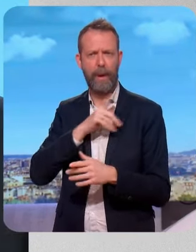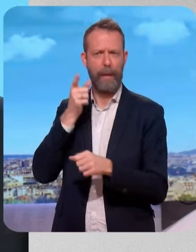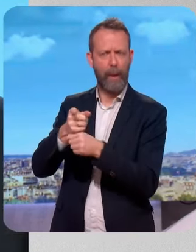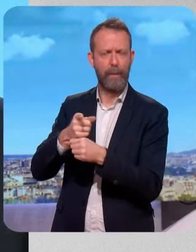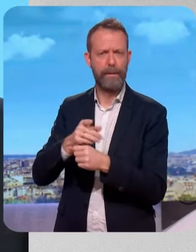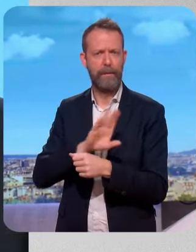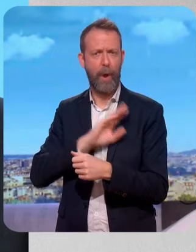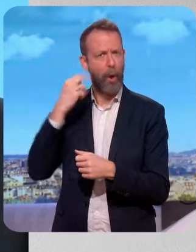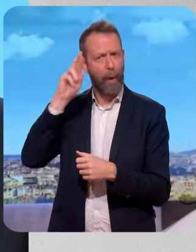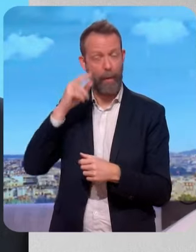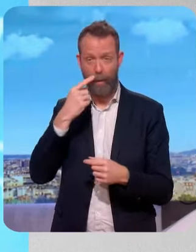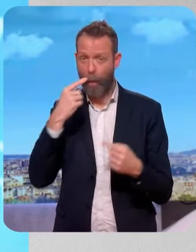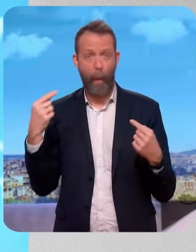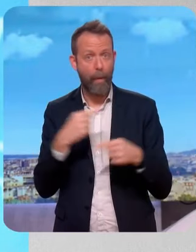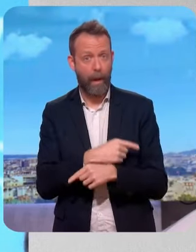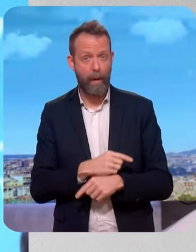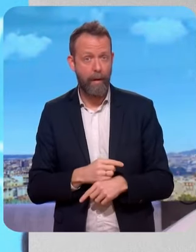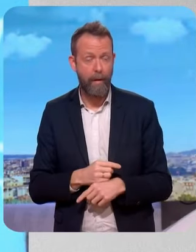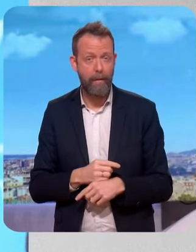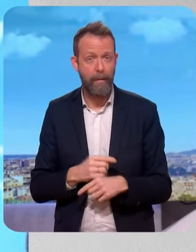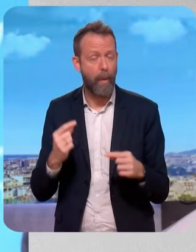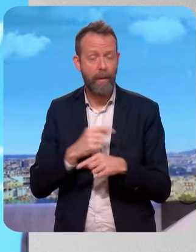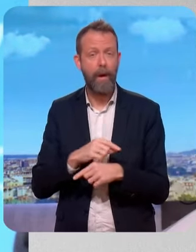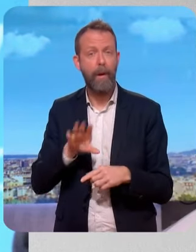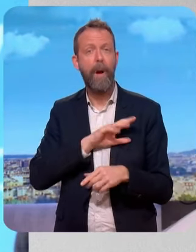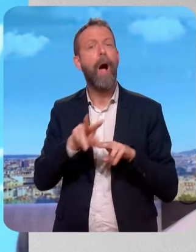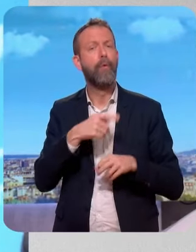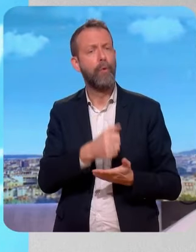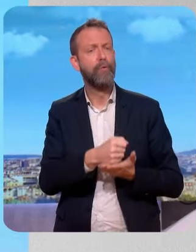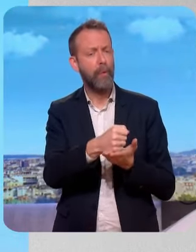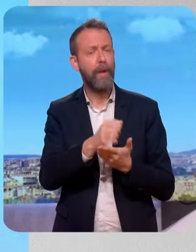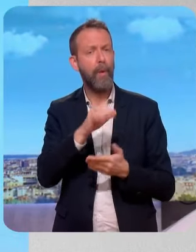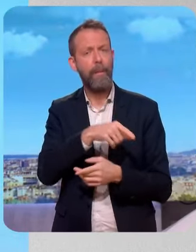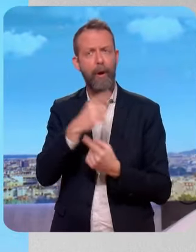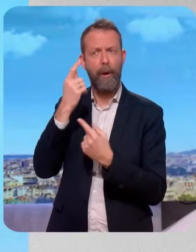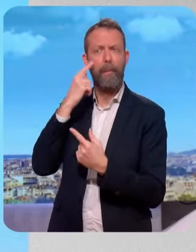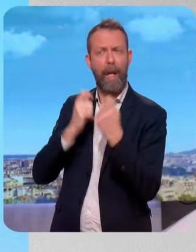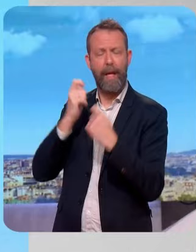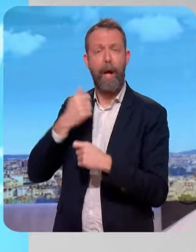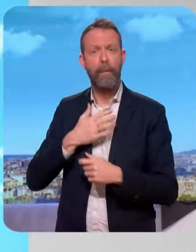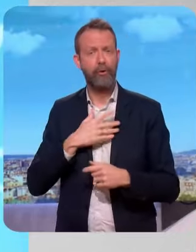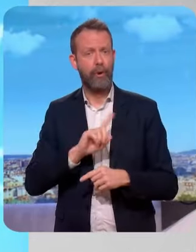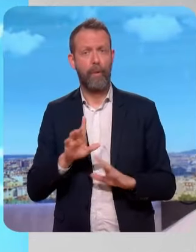Moi, je suis persuadé que c'est tout le contraire. Dans cette séquence, les agriculteurs, vous les soutenez, mais eux, ils se plaignent.